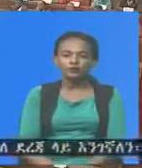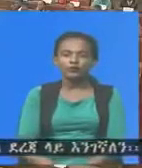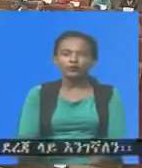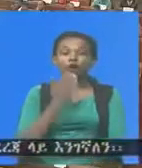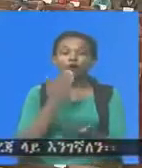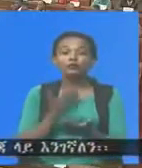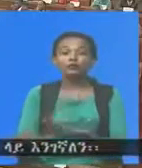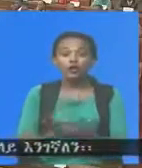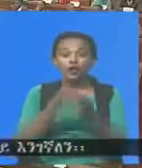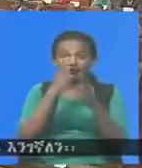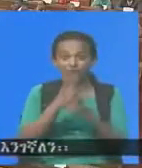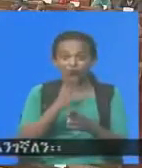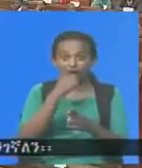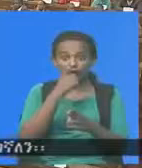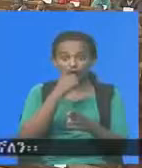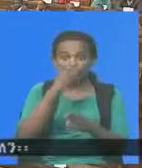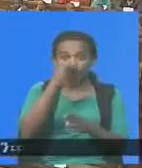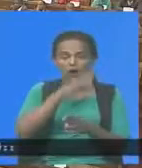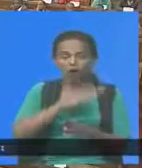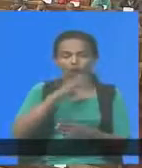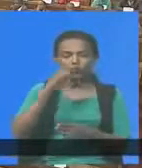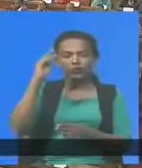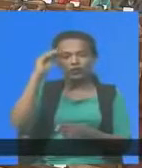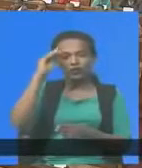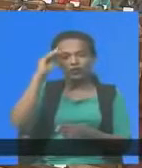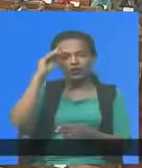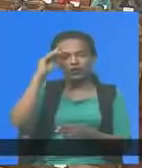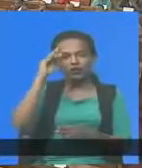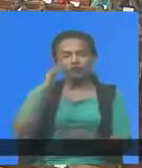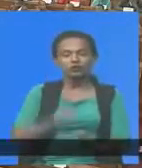አመሰግናለሁ። የተከበሩ አቶ ማዘንጊያ አየቶ።